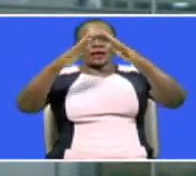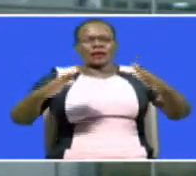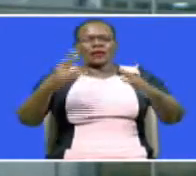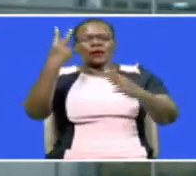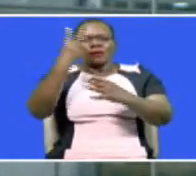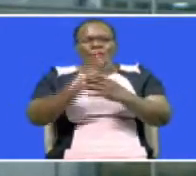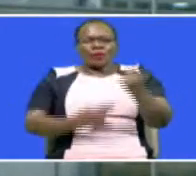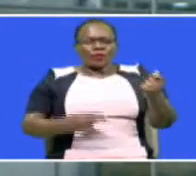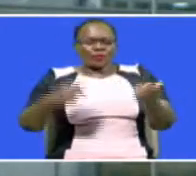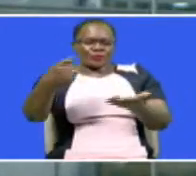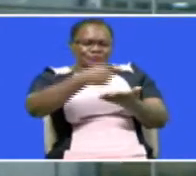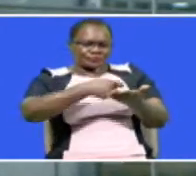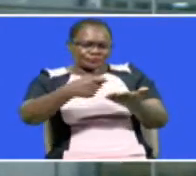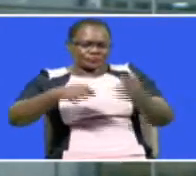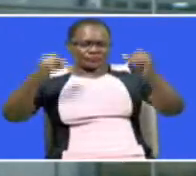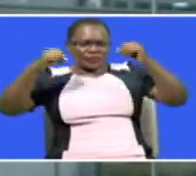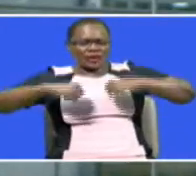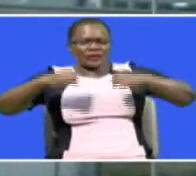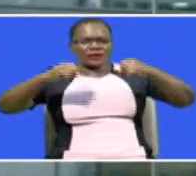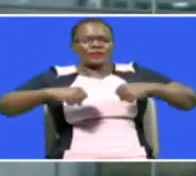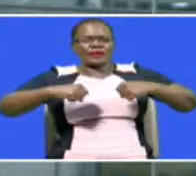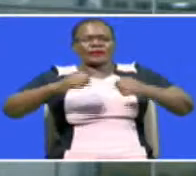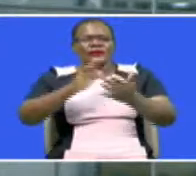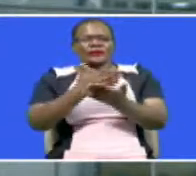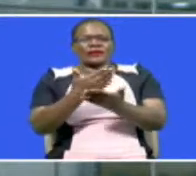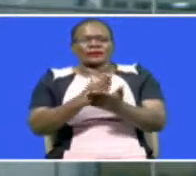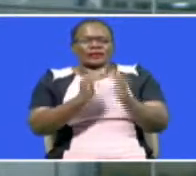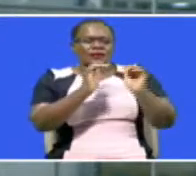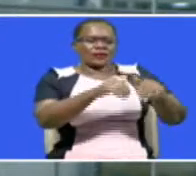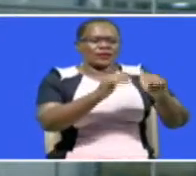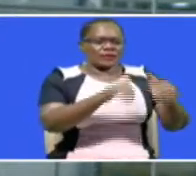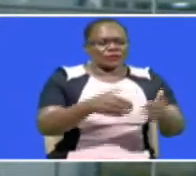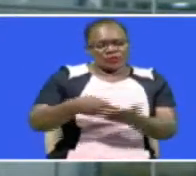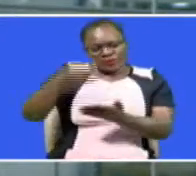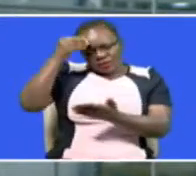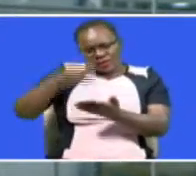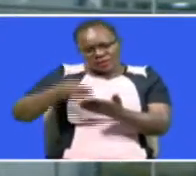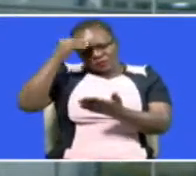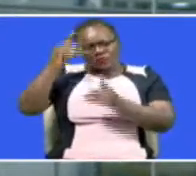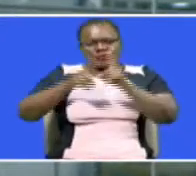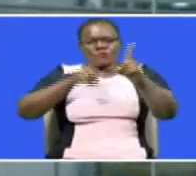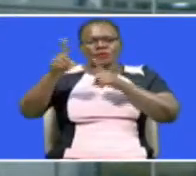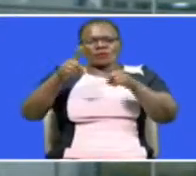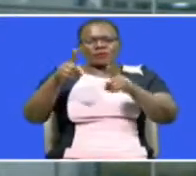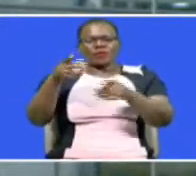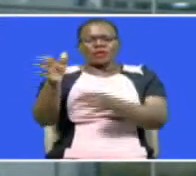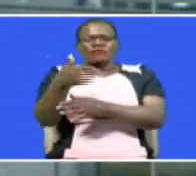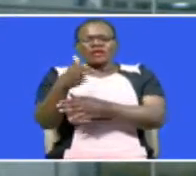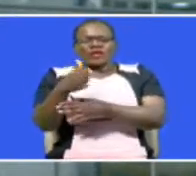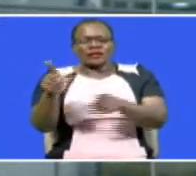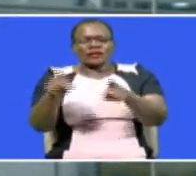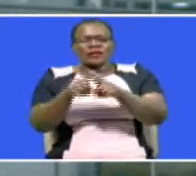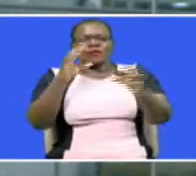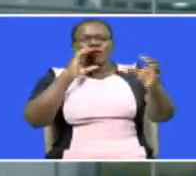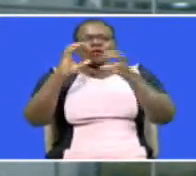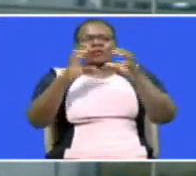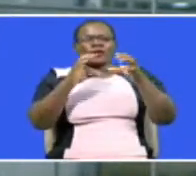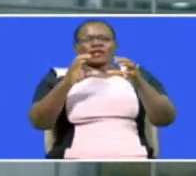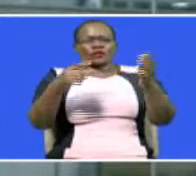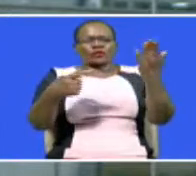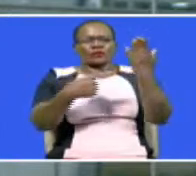marais hao wametia saini mkataba wa ushirikiano katika sekta ya kilimo, elimu, utalii, uvuvi na sekta ya mawasiliano na